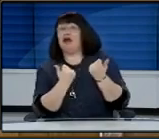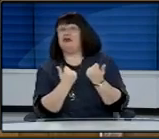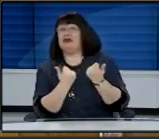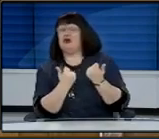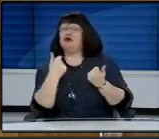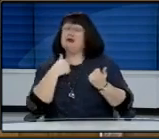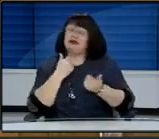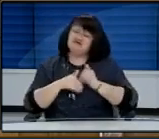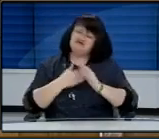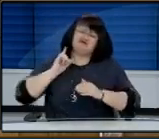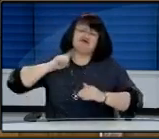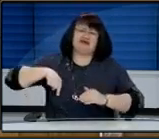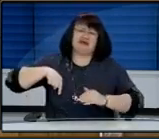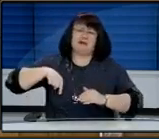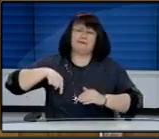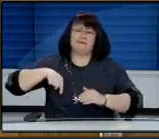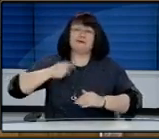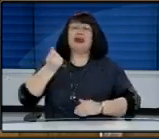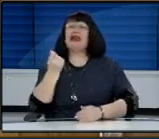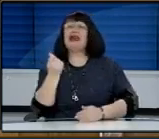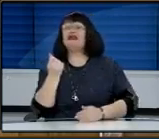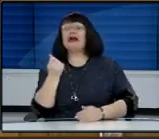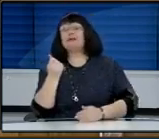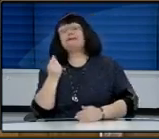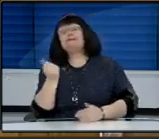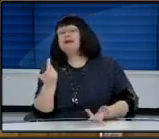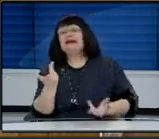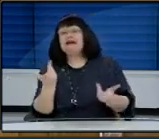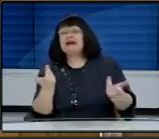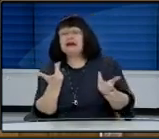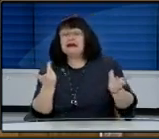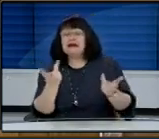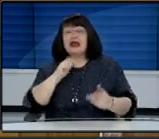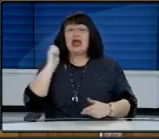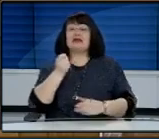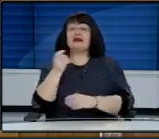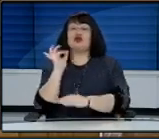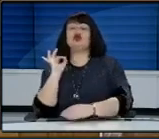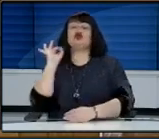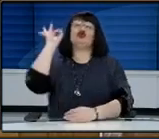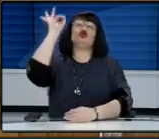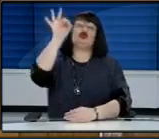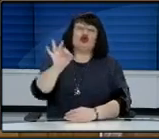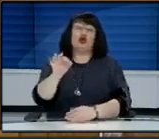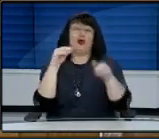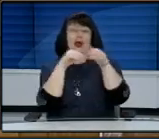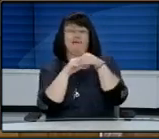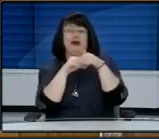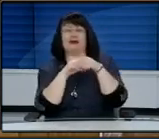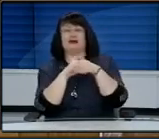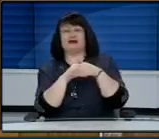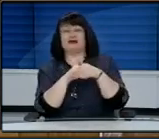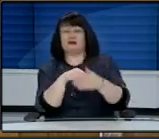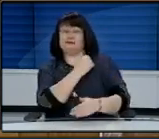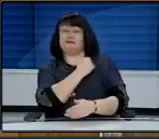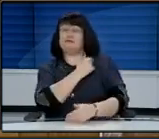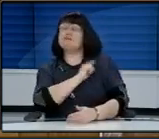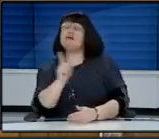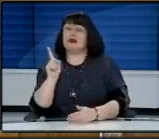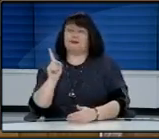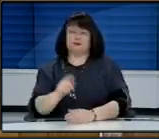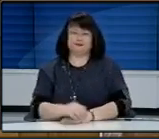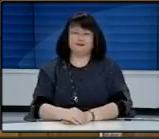δεν λογαριάζουμε τις δημοσιονομικές δυνατότητες της χώρας και τον εθνικό στόχο της επενδυτικής βαθμίδας,